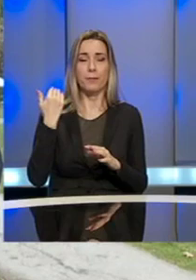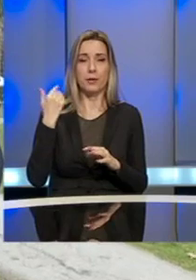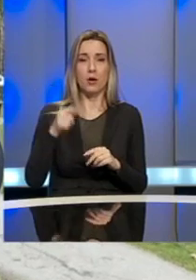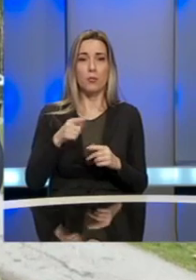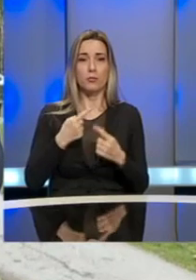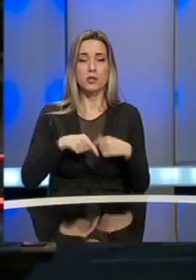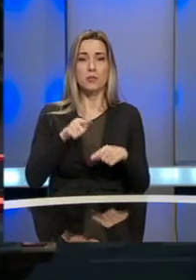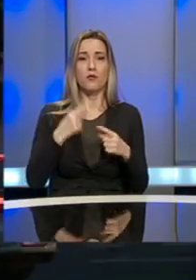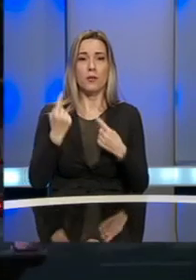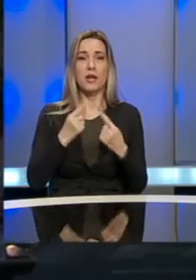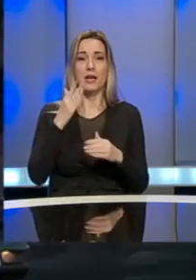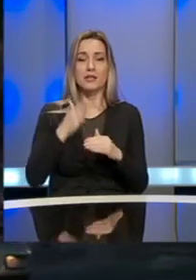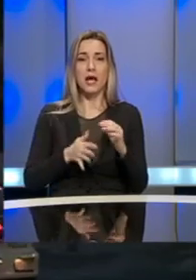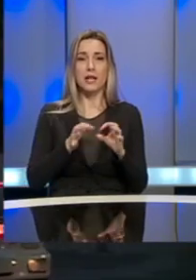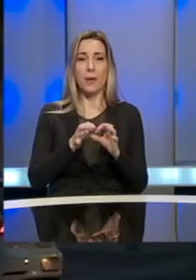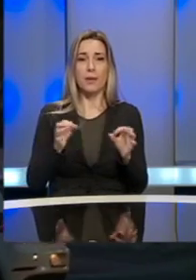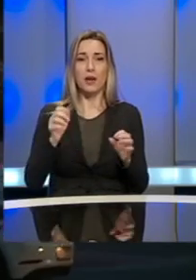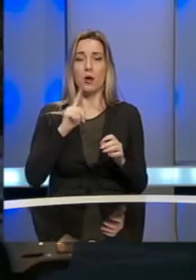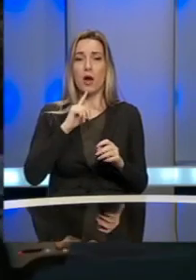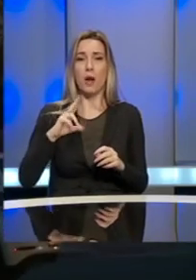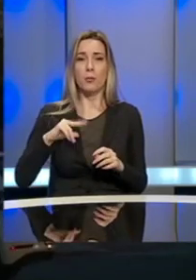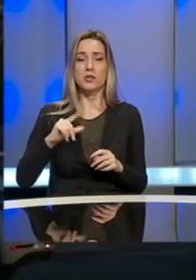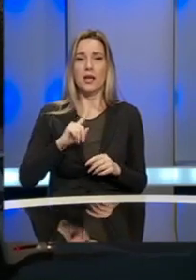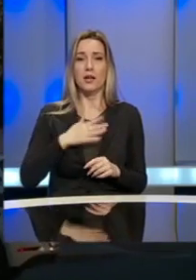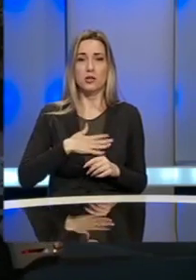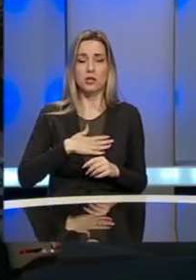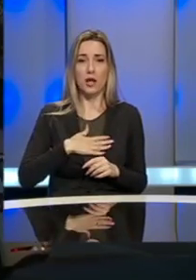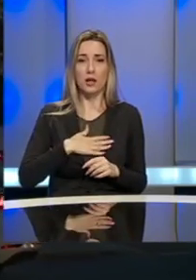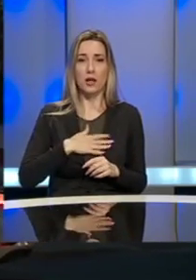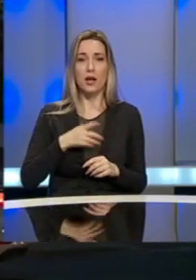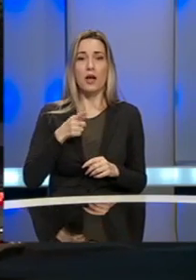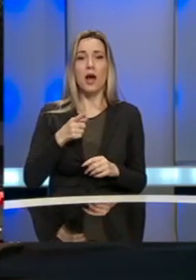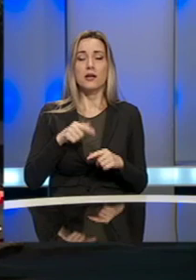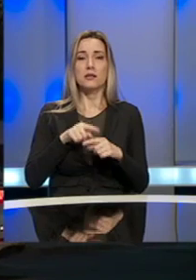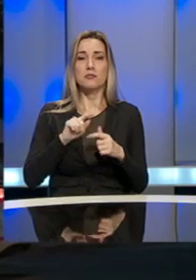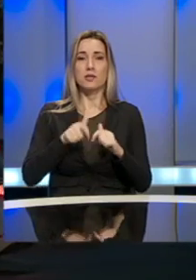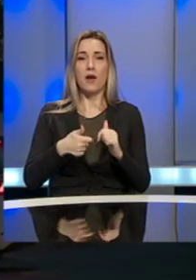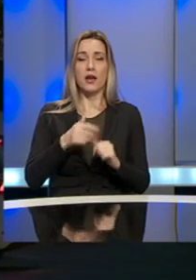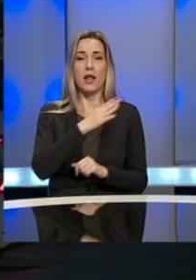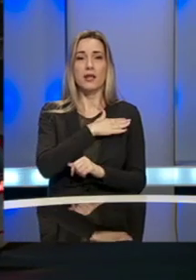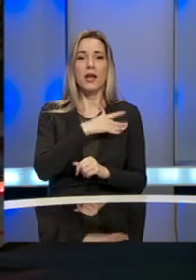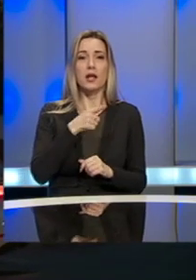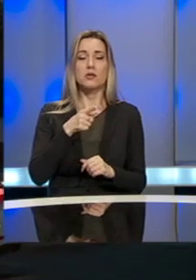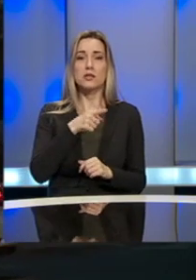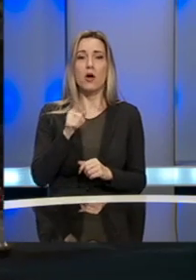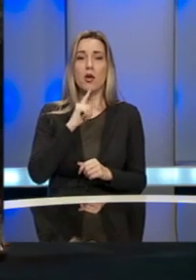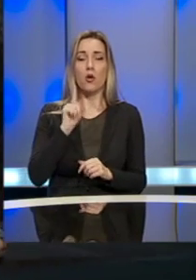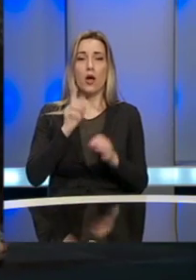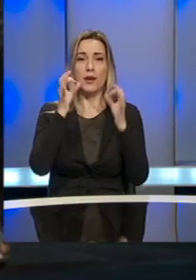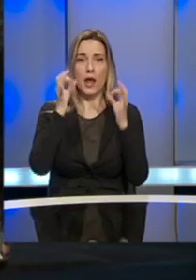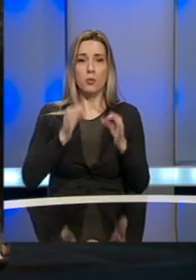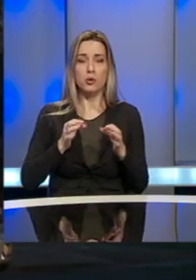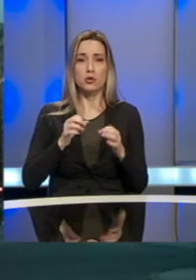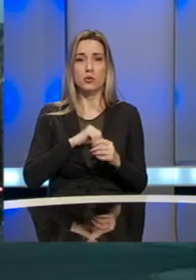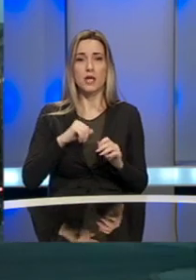situaciji, zadnja mjera koju policija želi je bilo koja represivna mjera. Međutim, stvari na terenu se dešavale u tom smjeru, pogotovo za one koji ne poštuju